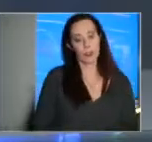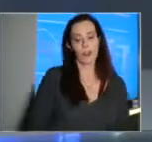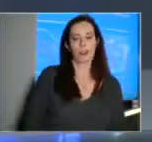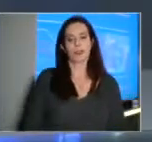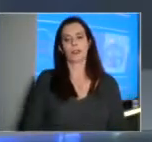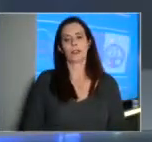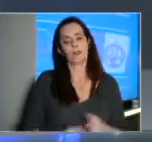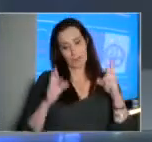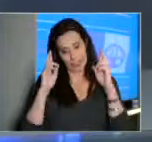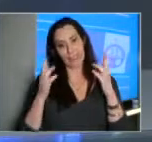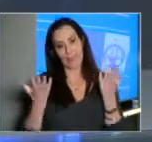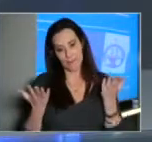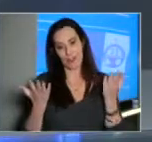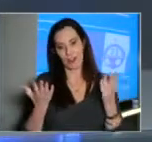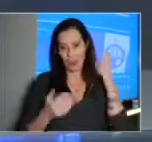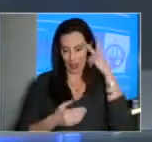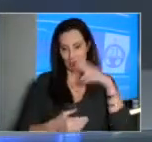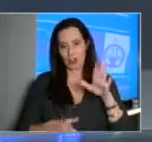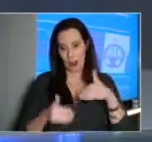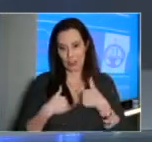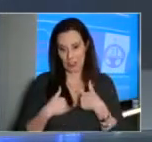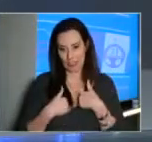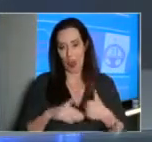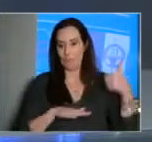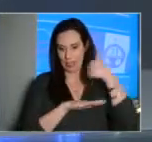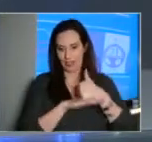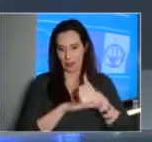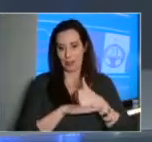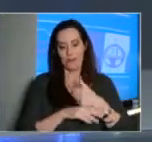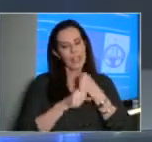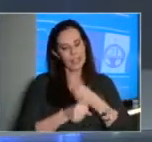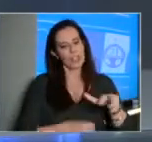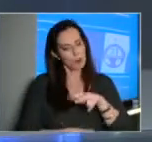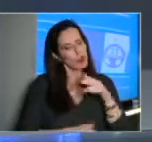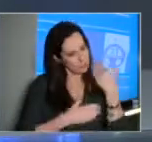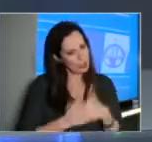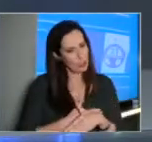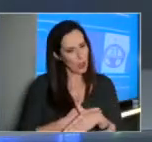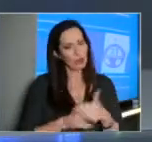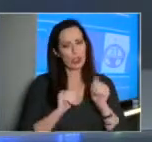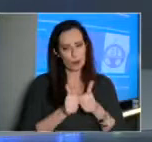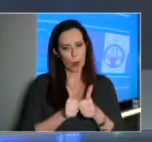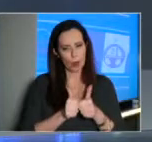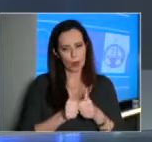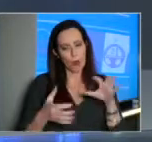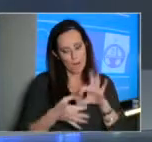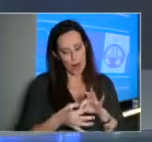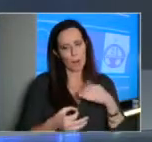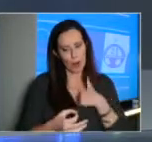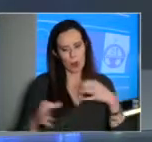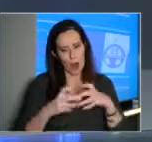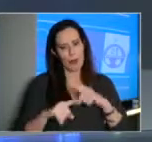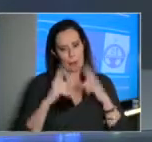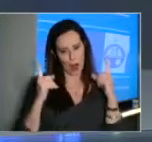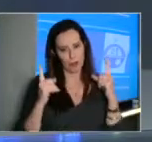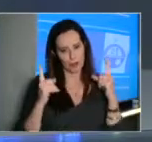כן, ונקווה שיבינו גם אצלנו, המנהיגים ושליחי הציבור, שבסופו של דבר ספורט מחבר אותנו אל העמים